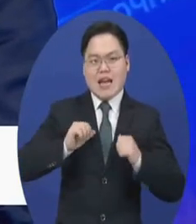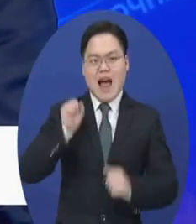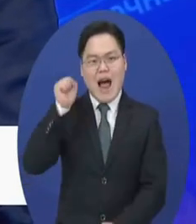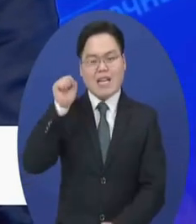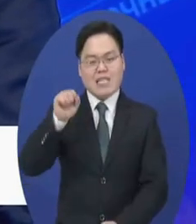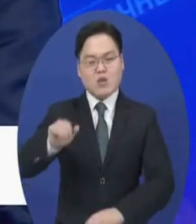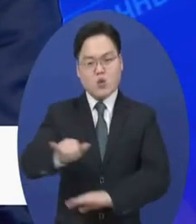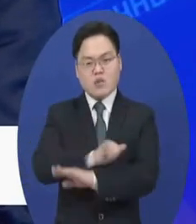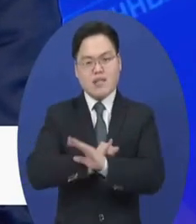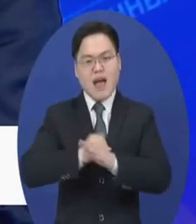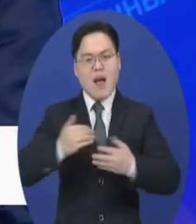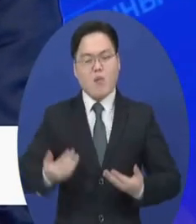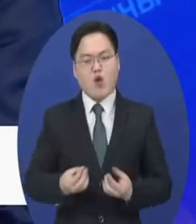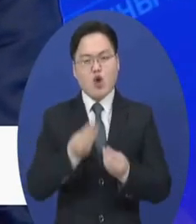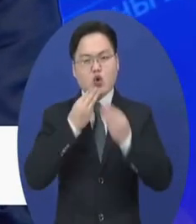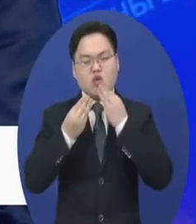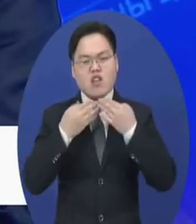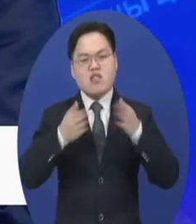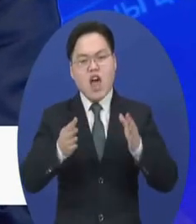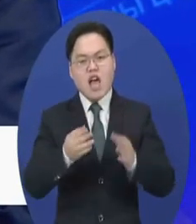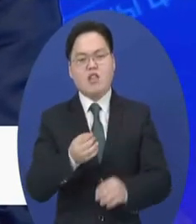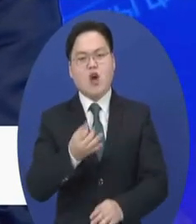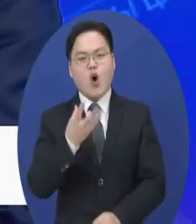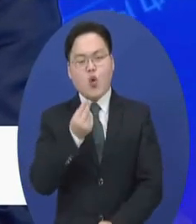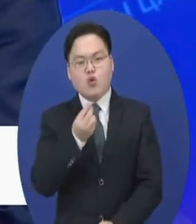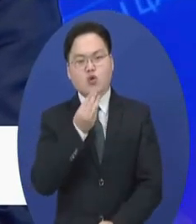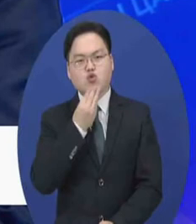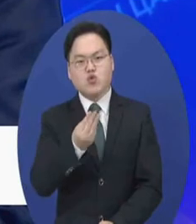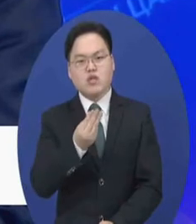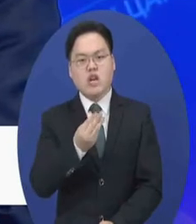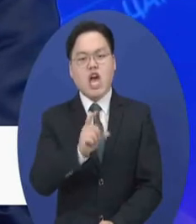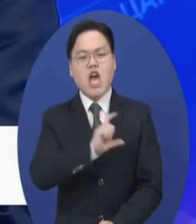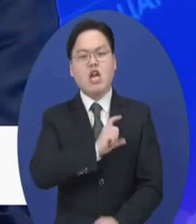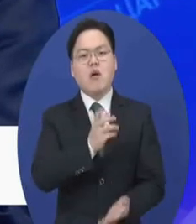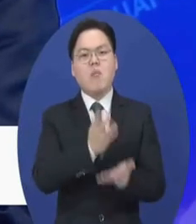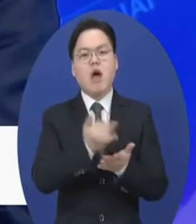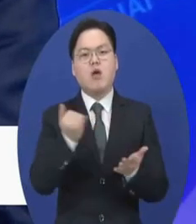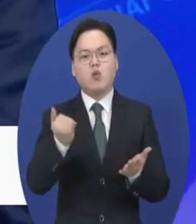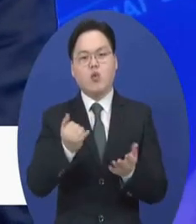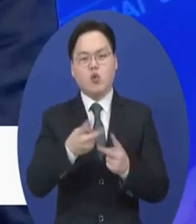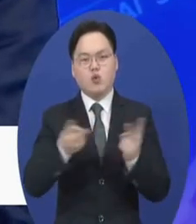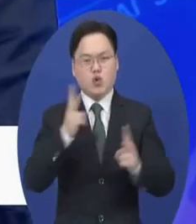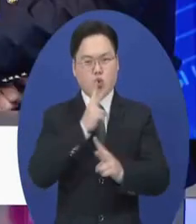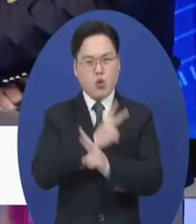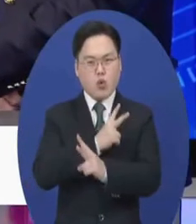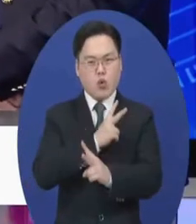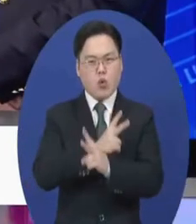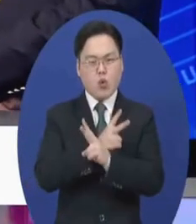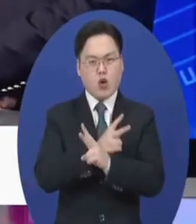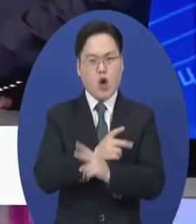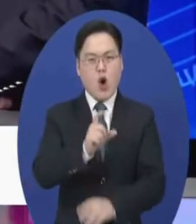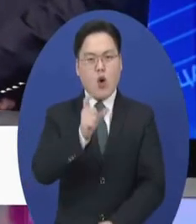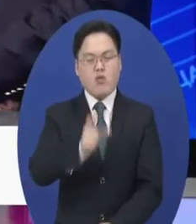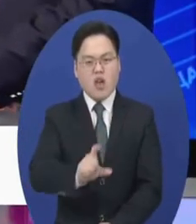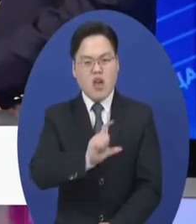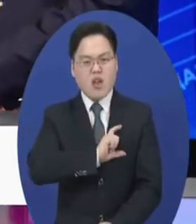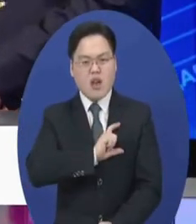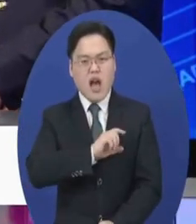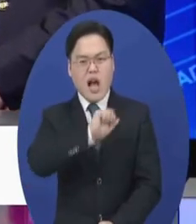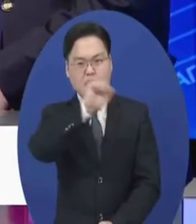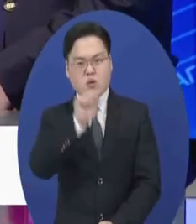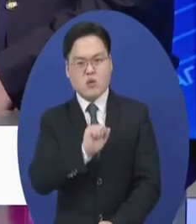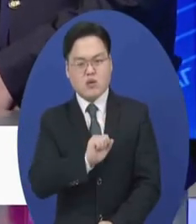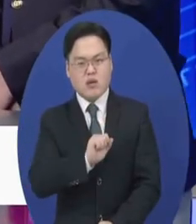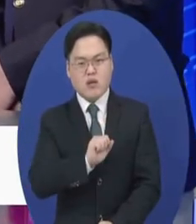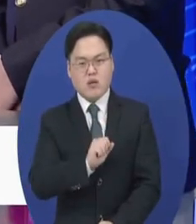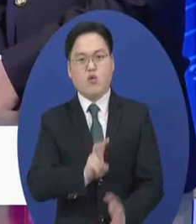хүн шодраг нэлттэй ил тод шүүхээр шүүлэх эрх нь хангагдаж гинүү гэдэг үндсэн үеийн асуудал хүний эрхийн үндсэн асуудал яригдчих